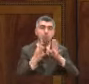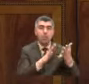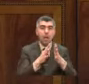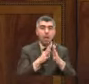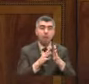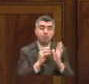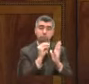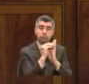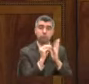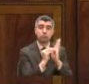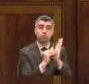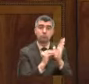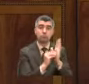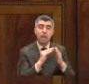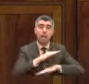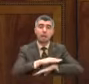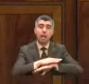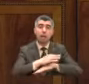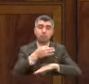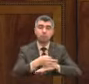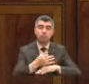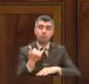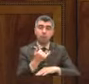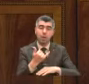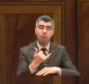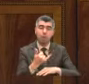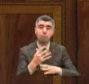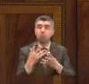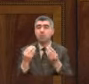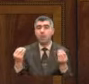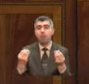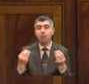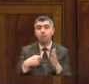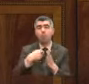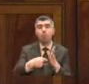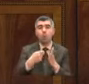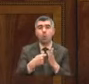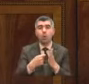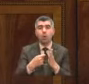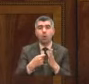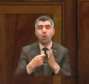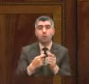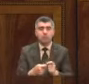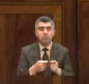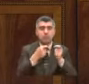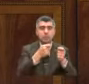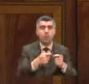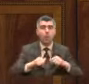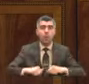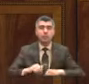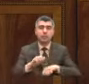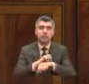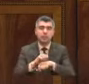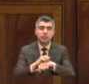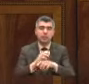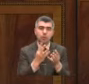لجان، وكثير من المشاريع رفضت. قبل اعتقد بضعه ايام قدم السيد وزير الداخليه في